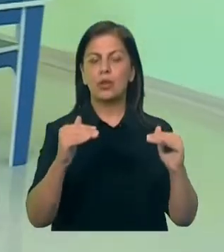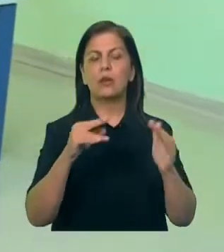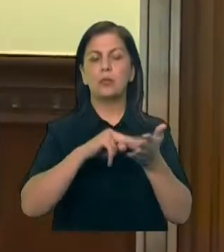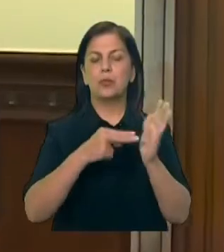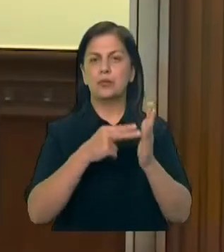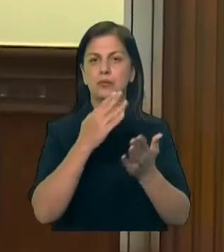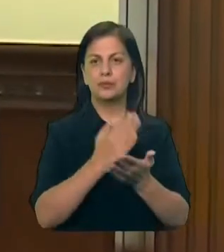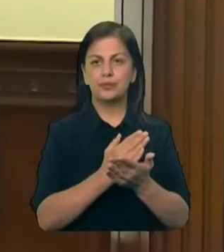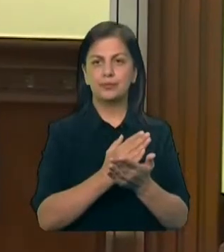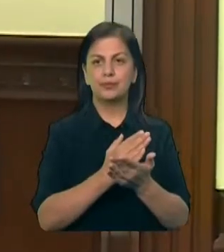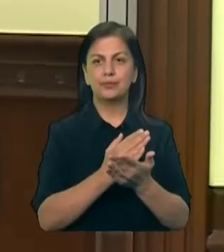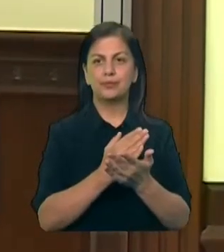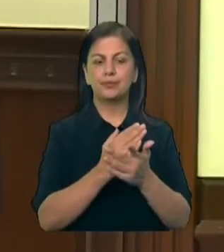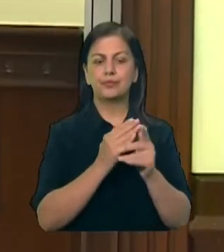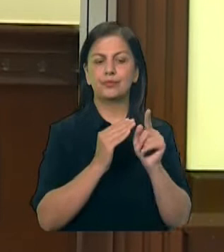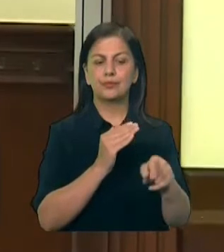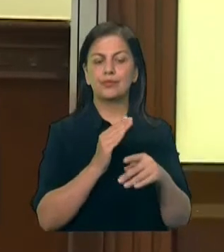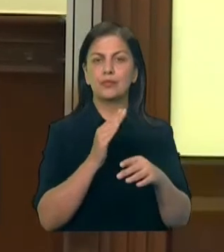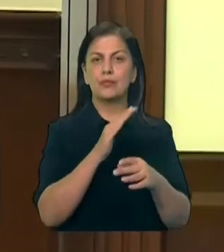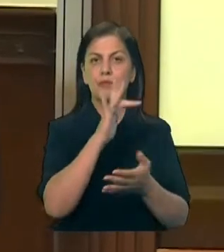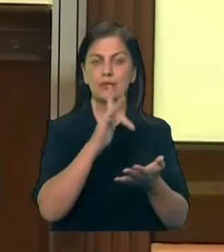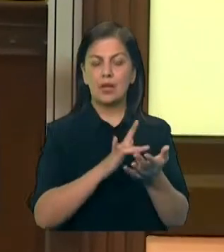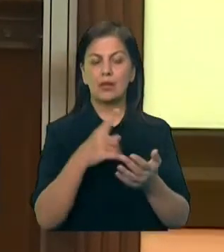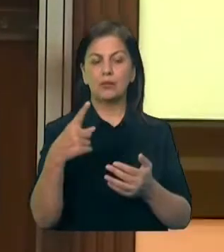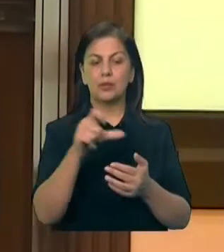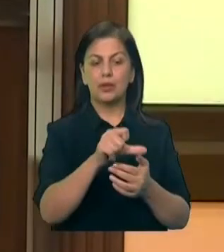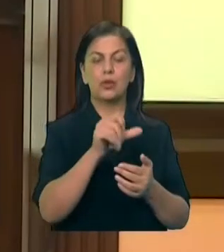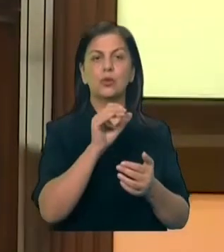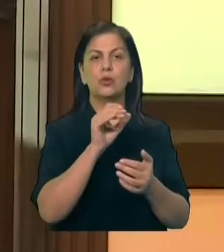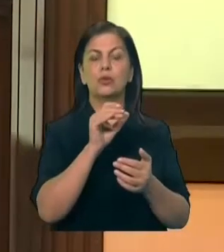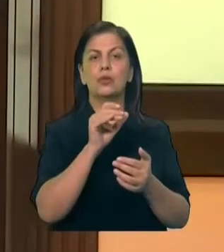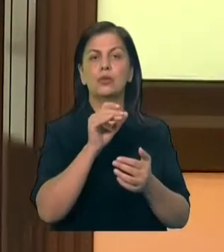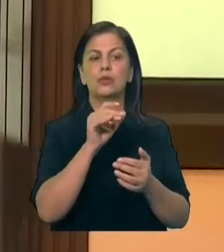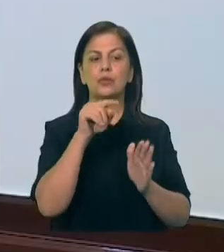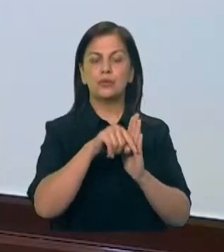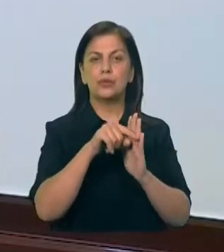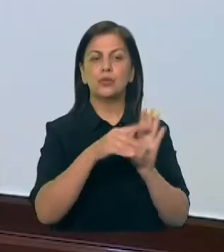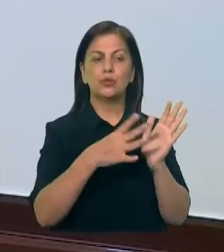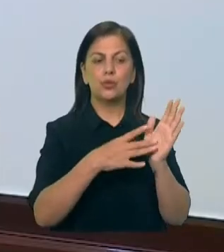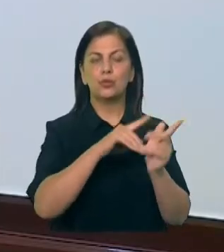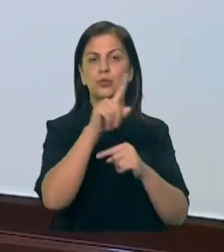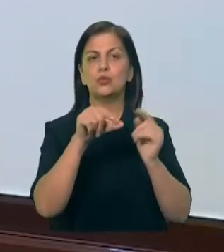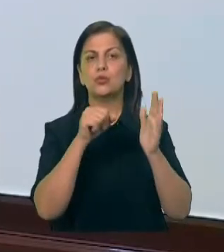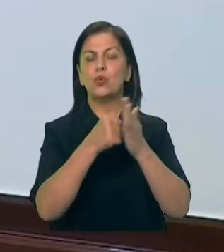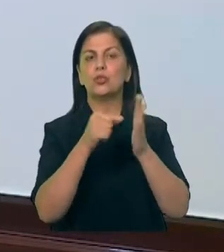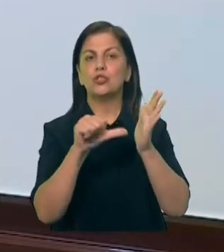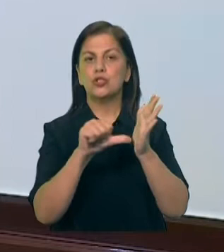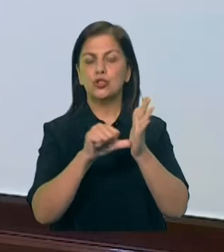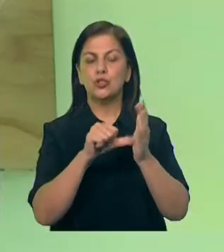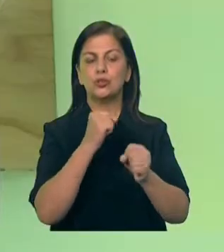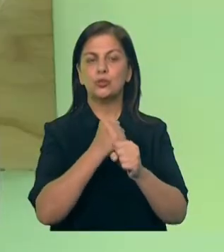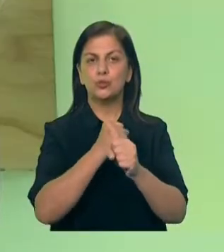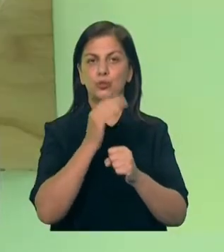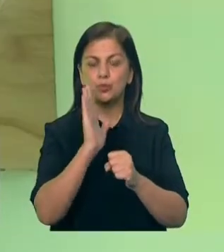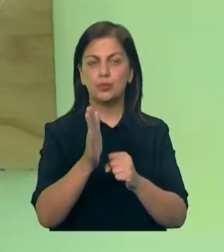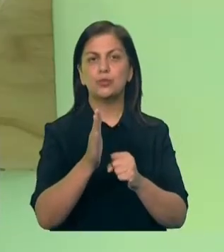nəzərdə tutulub. Nərsi qayğı mərkəzi səhər həftə içi 9-dan 6-ya kimi xidmət göstərəcəkdir. Burada bir sıra xidmətlər göstərilir.